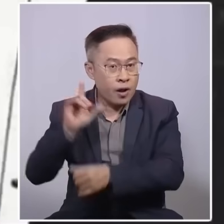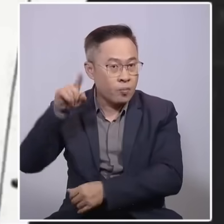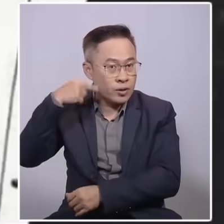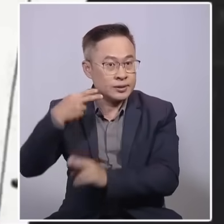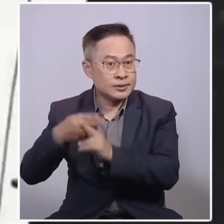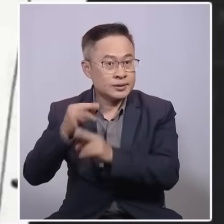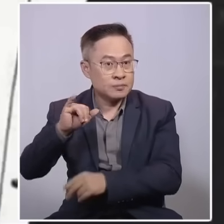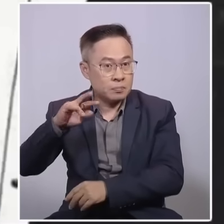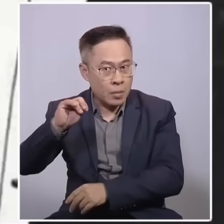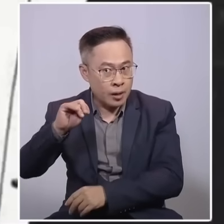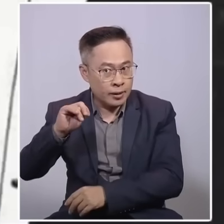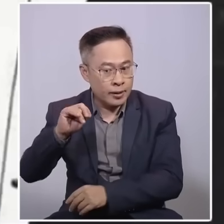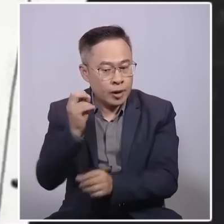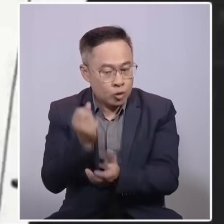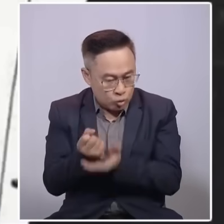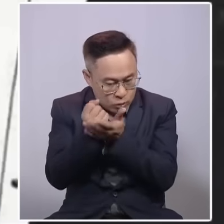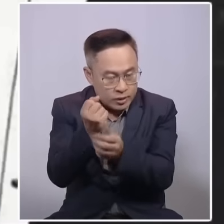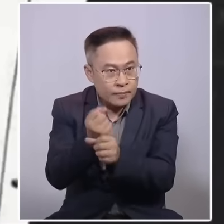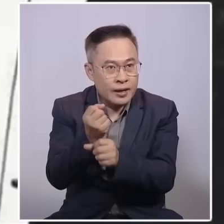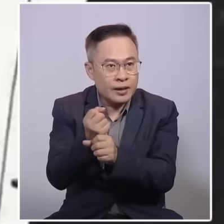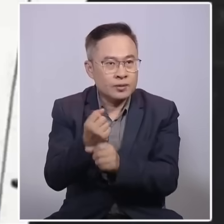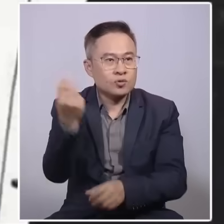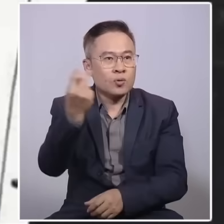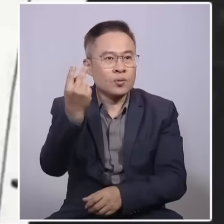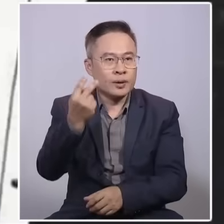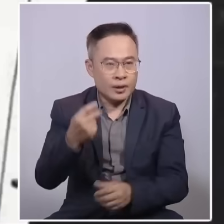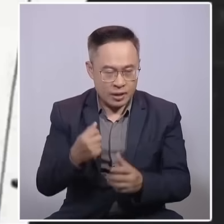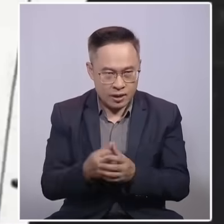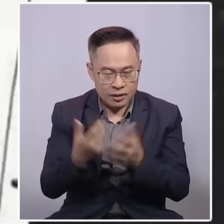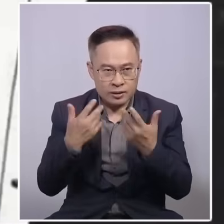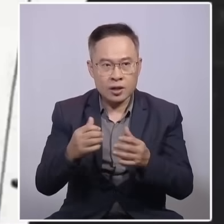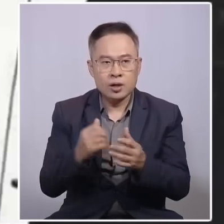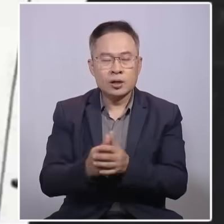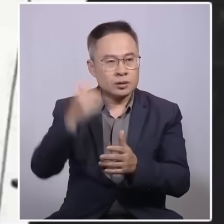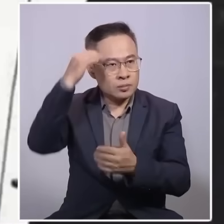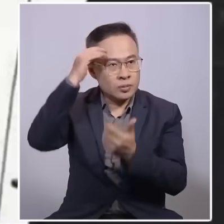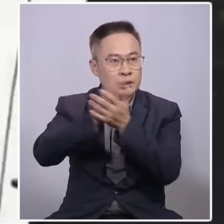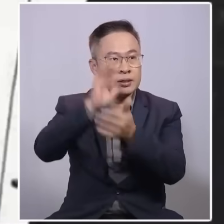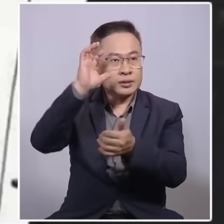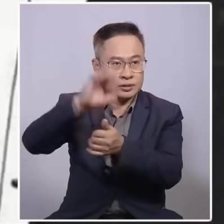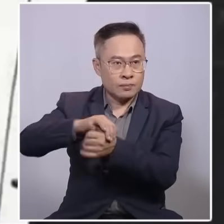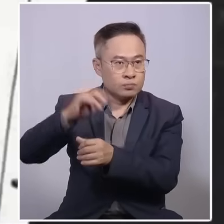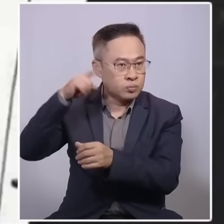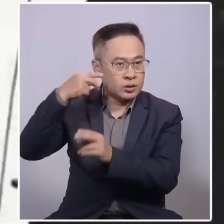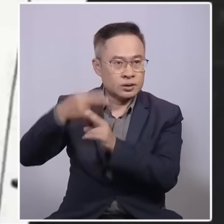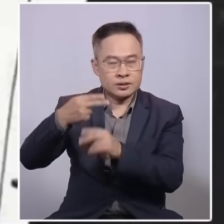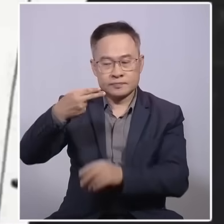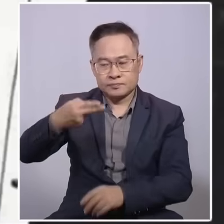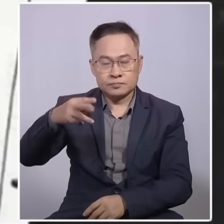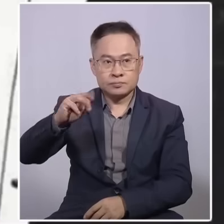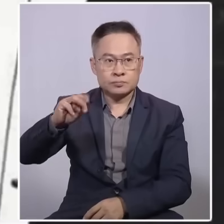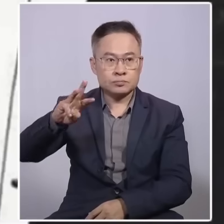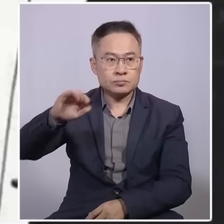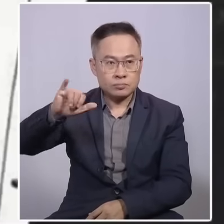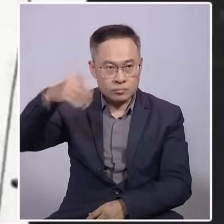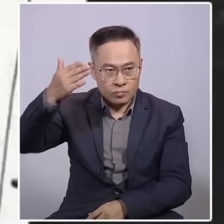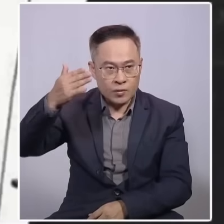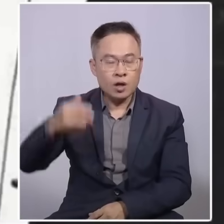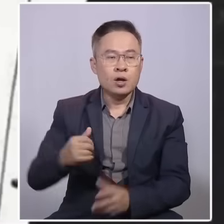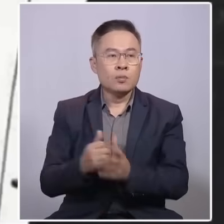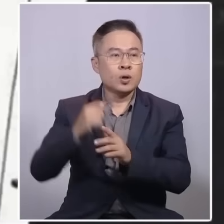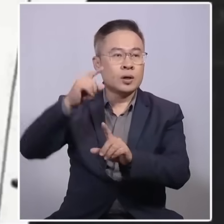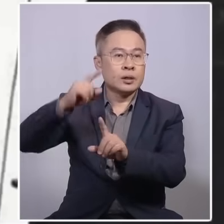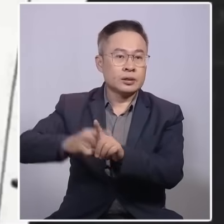ให้บ้านด้วยคือพูดง่ายๆ2คนนี้เป็นนกต่อก่อนอ่านะฮะจับกุมได้วันที่ 25หลังจากนั้น 27